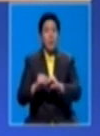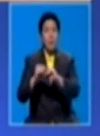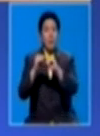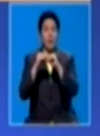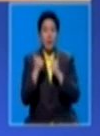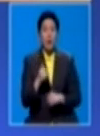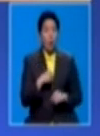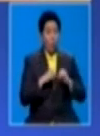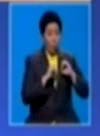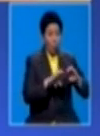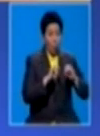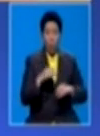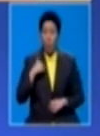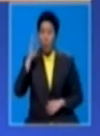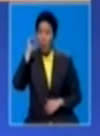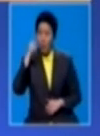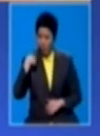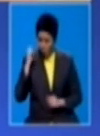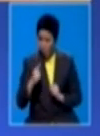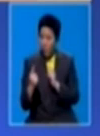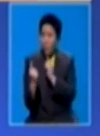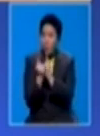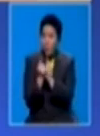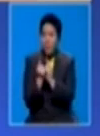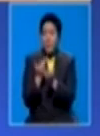ผู้ปกครองก็มีความสัมพันธ์ที่ดีต่อกันแบ่งเบาหน้า